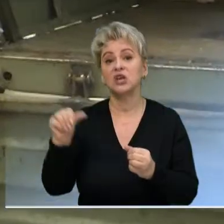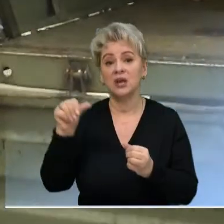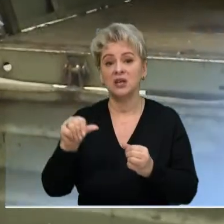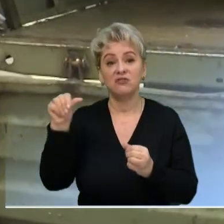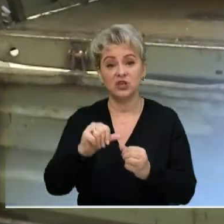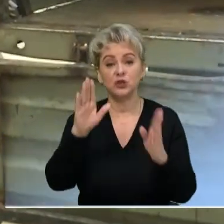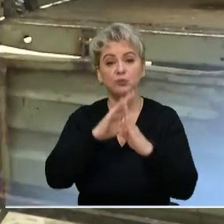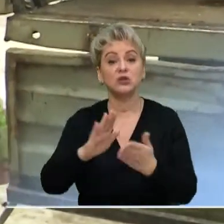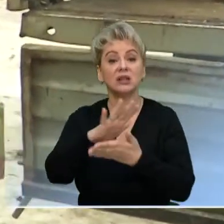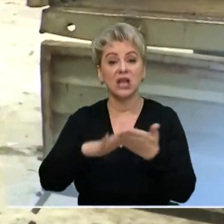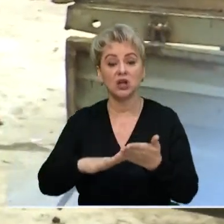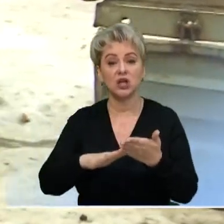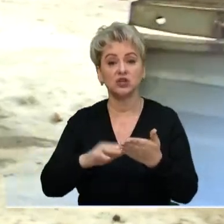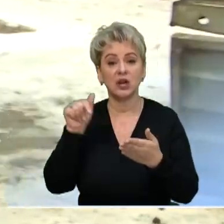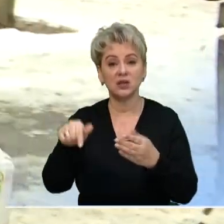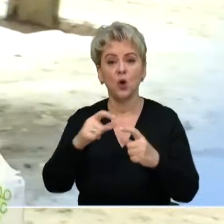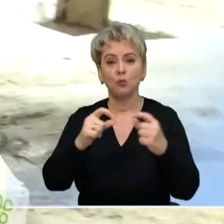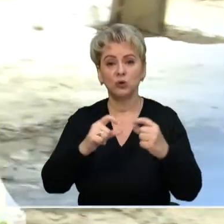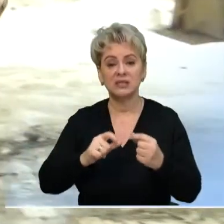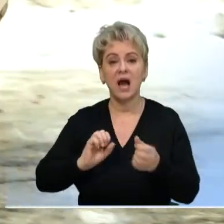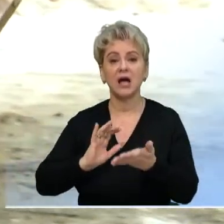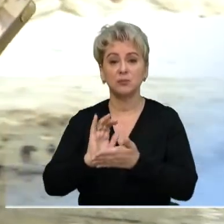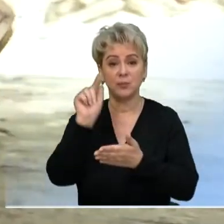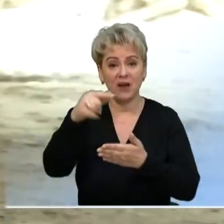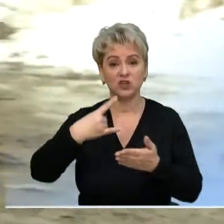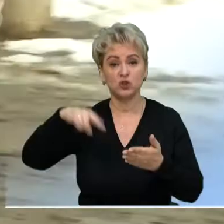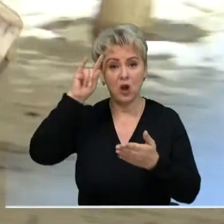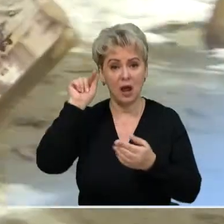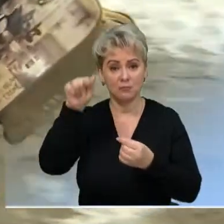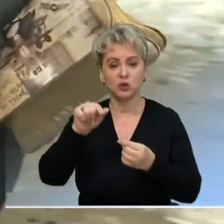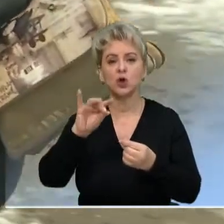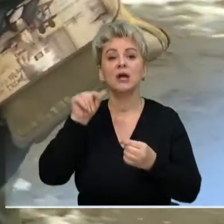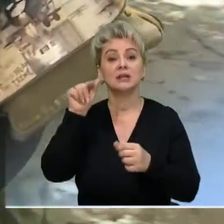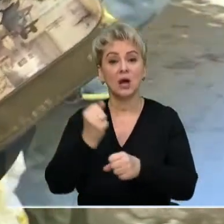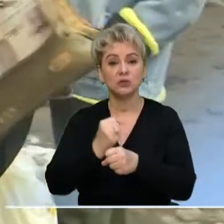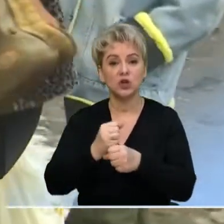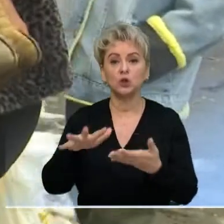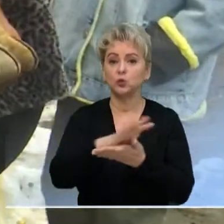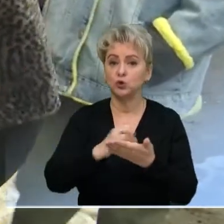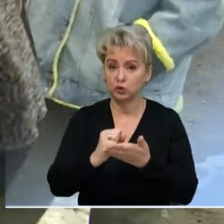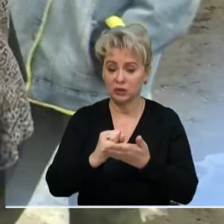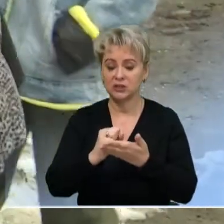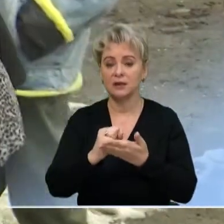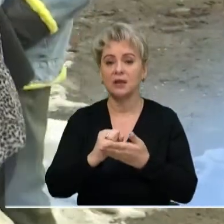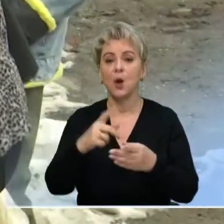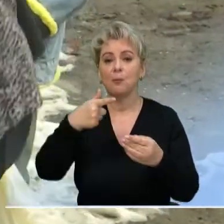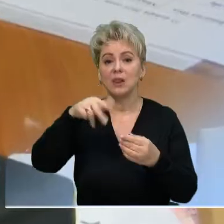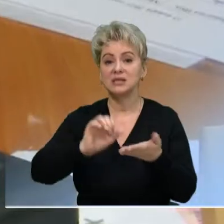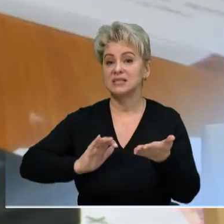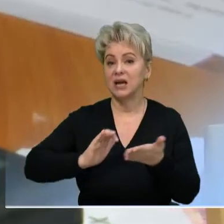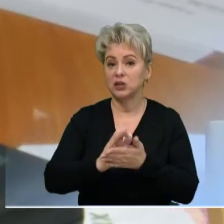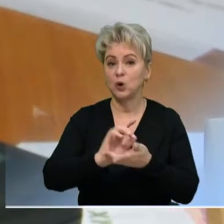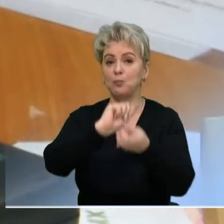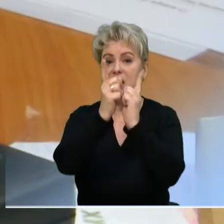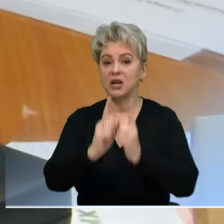нашу? Кстати, дальнейшая судьба батареек – путешествие в Челябинск. Именно на Урале происходит их утилизация. Пластик отправляется